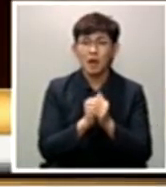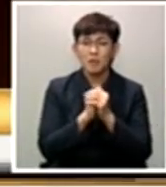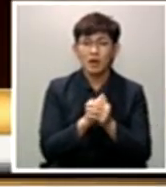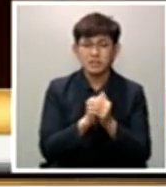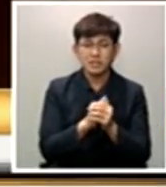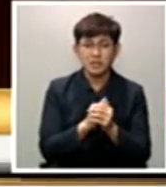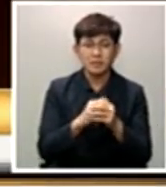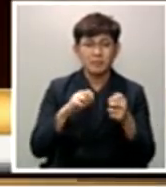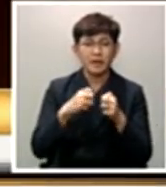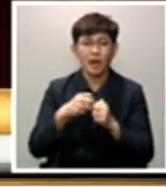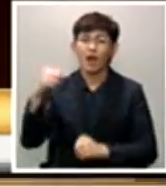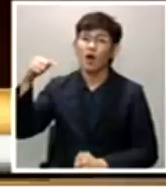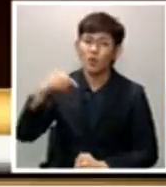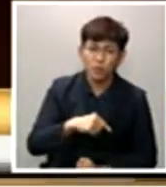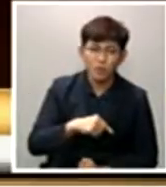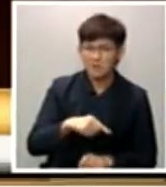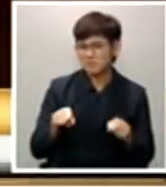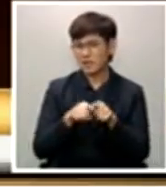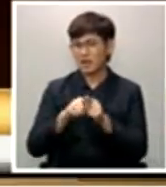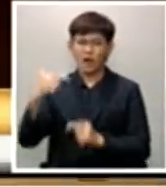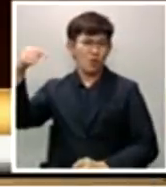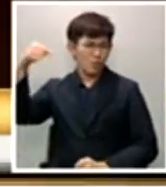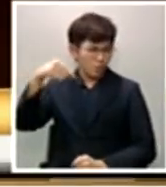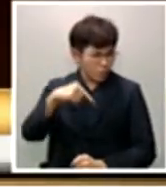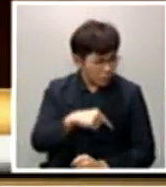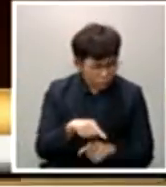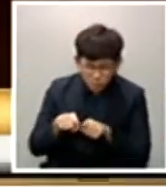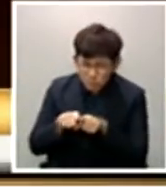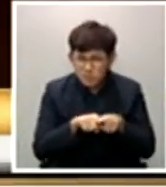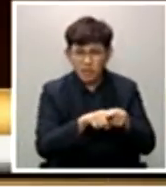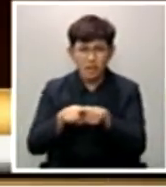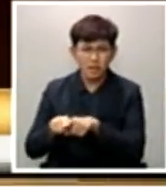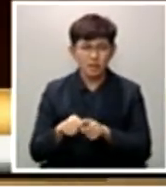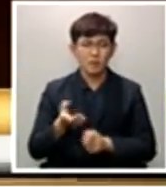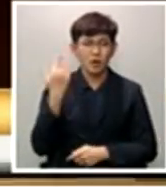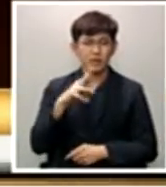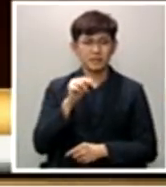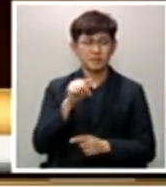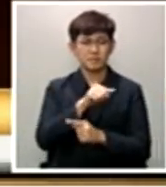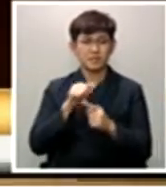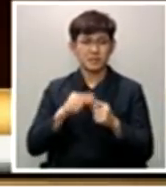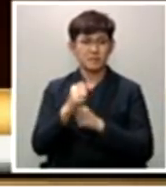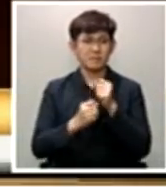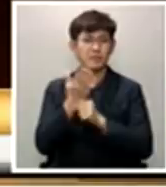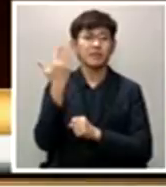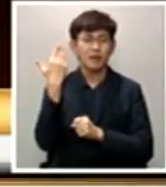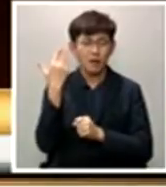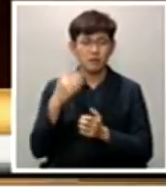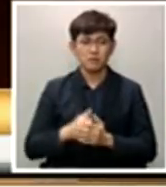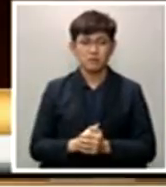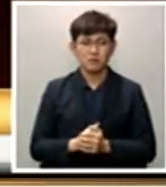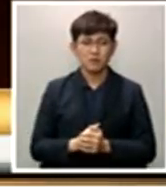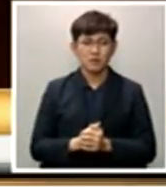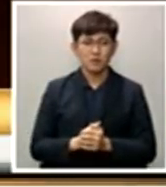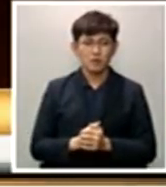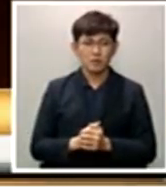ค้าทุกประเทศการค้าสุดหมดการค้าโลกที่เคยโตถึง30%กว่าเมื่อปีที่แล้วเนี่ยโต